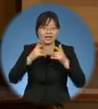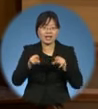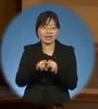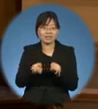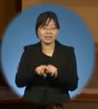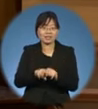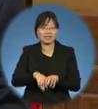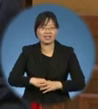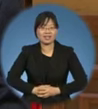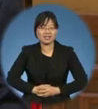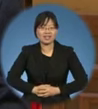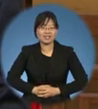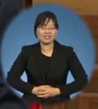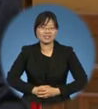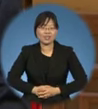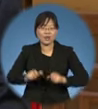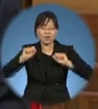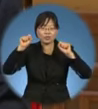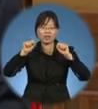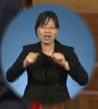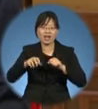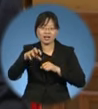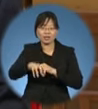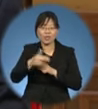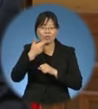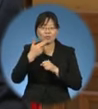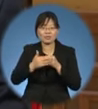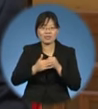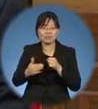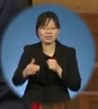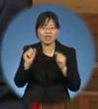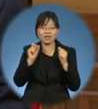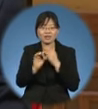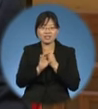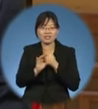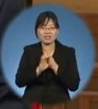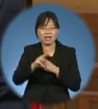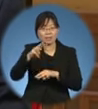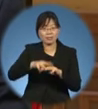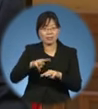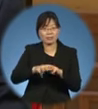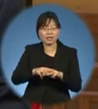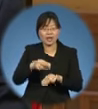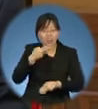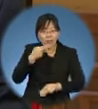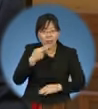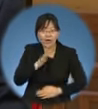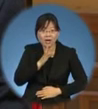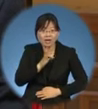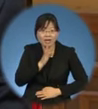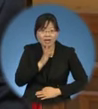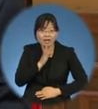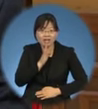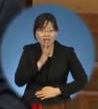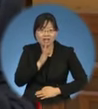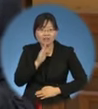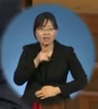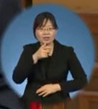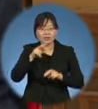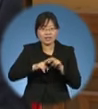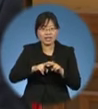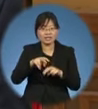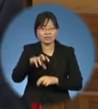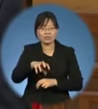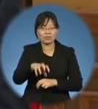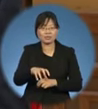같이 앞에 예, 예, 운동장도 예. 없으니까 예. 겨울이면 그 밭에 그거 없잖아요. 농 같은데 막 이렇게